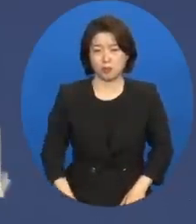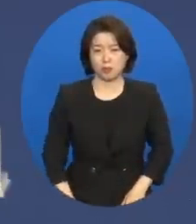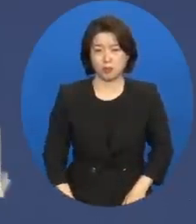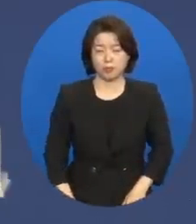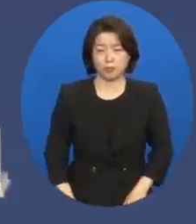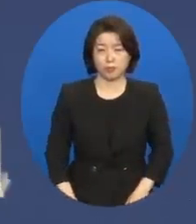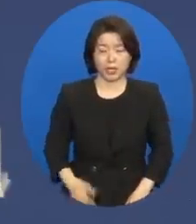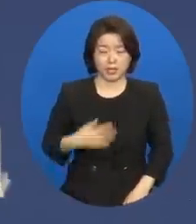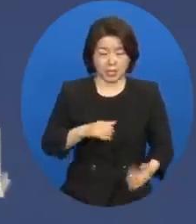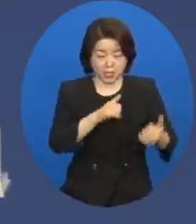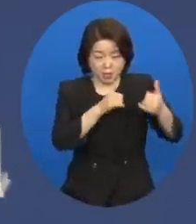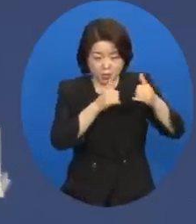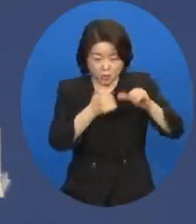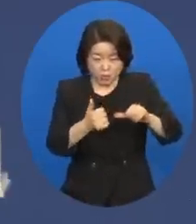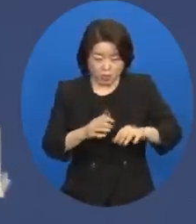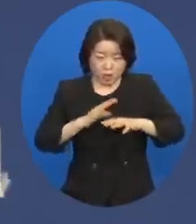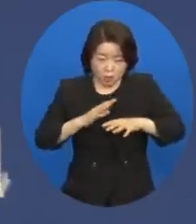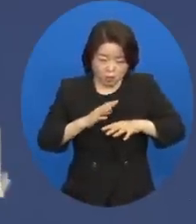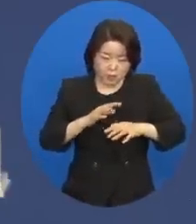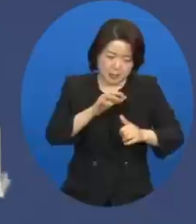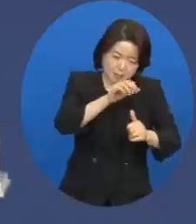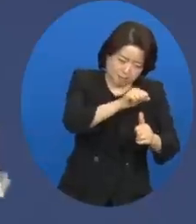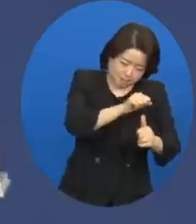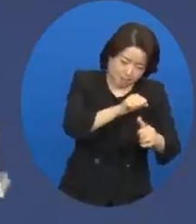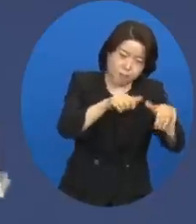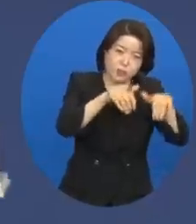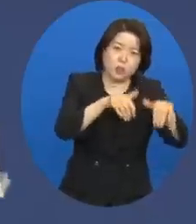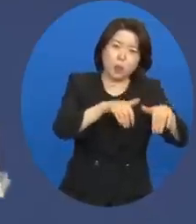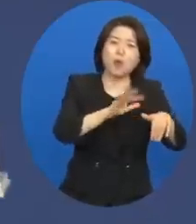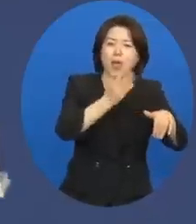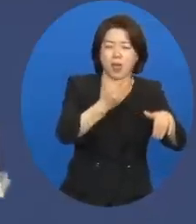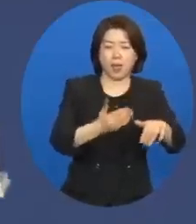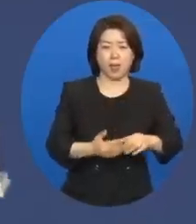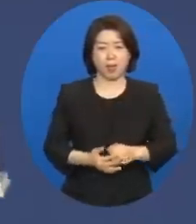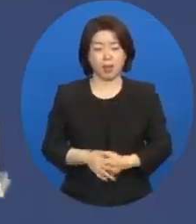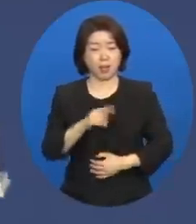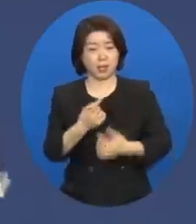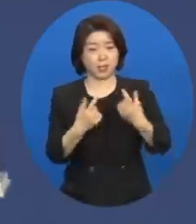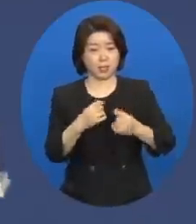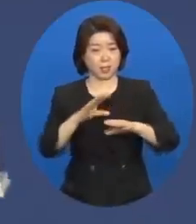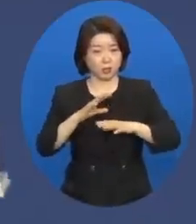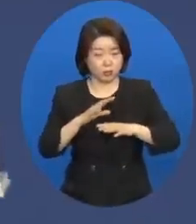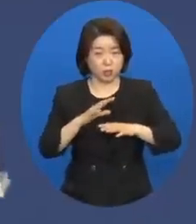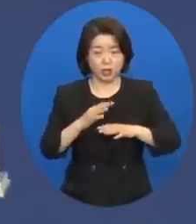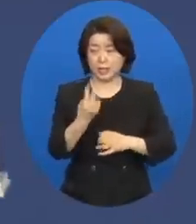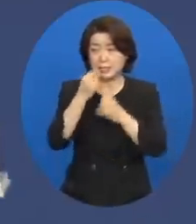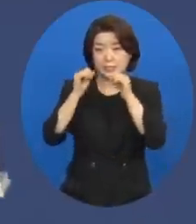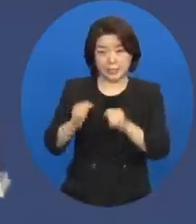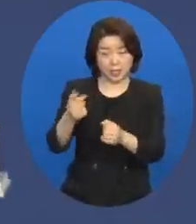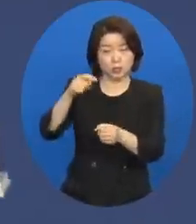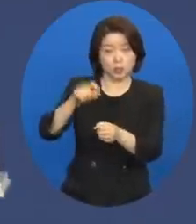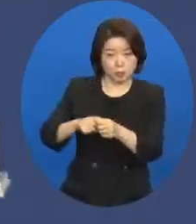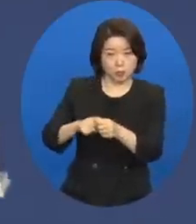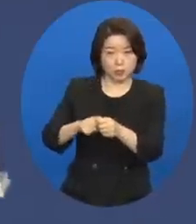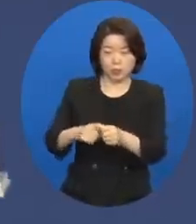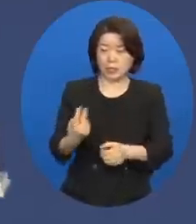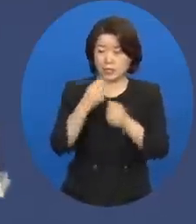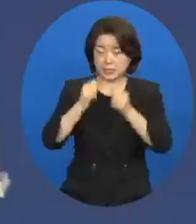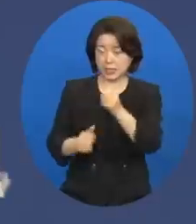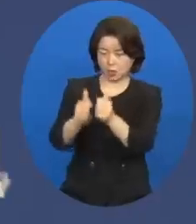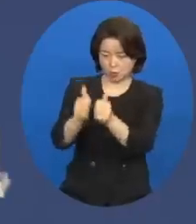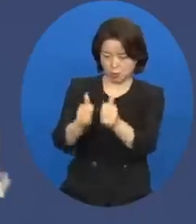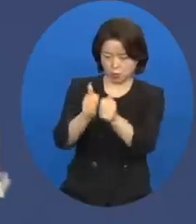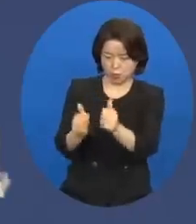무서워 매여 종로로 탄다. 사실 우리가 이렇게도 두려워하는 생존하기 위해서 생존 경쟁을 하면서